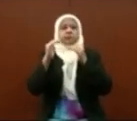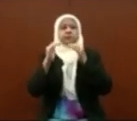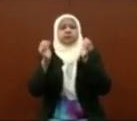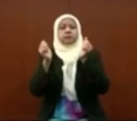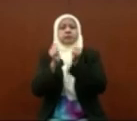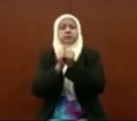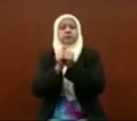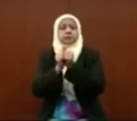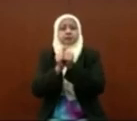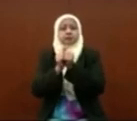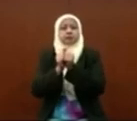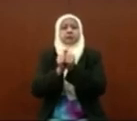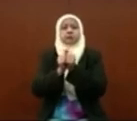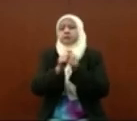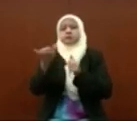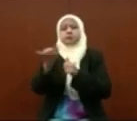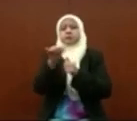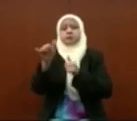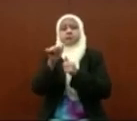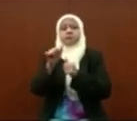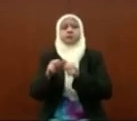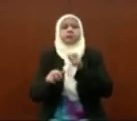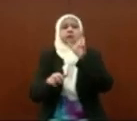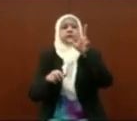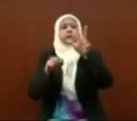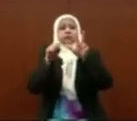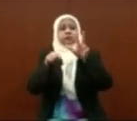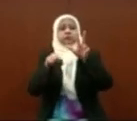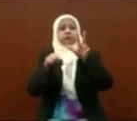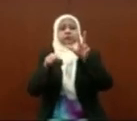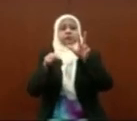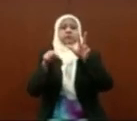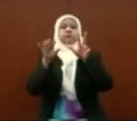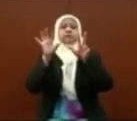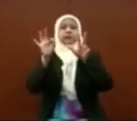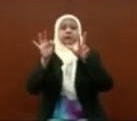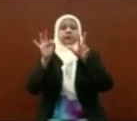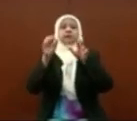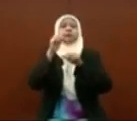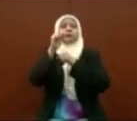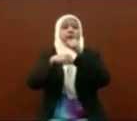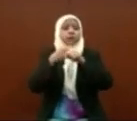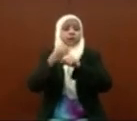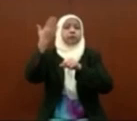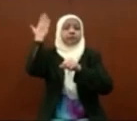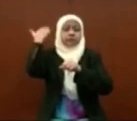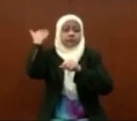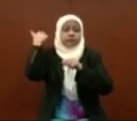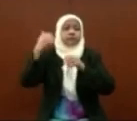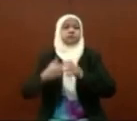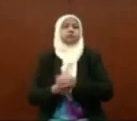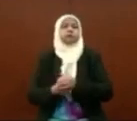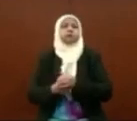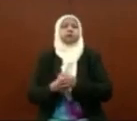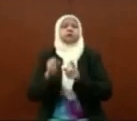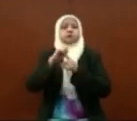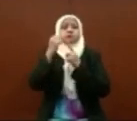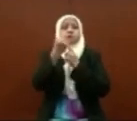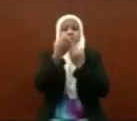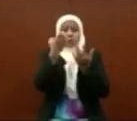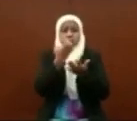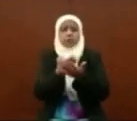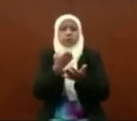dalam tempo sama pada tahun lalu yaitu 3390 liar Alhamdulillah dalam situasi